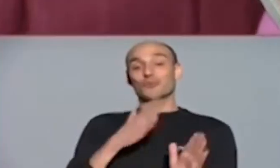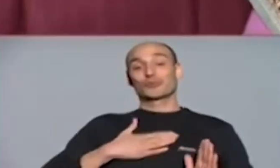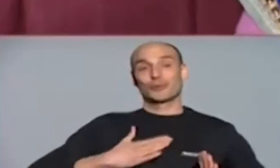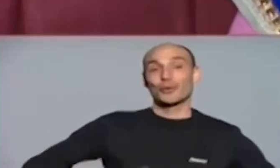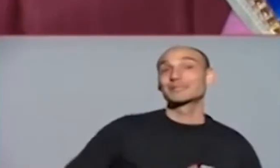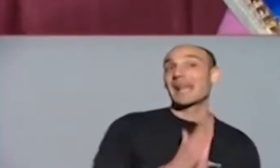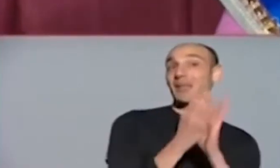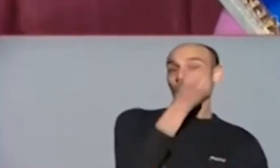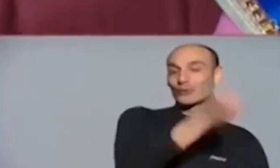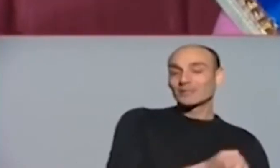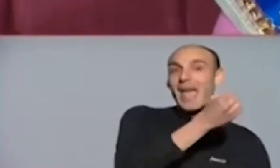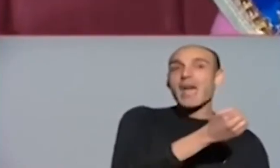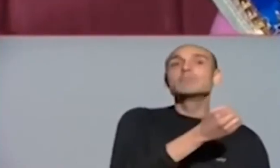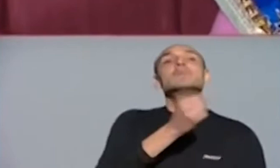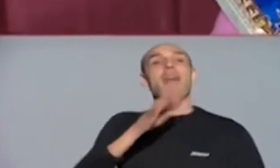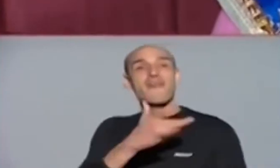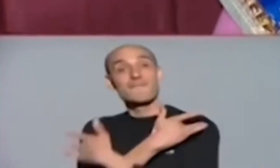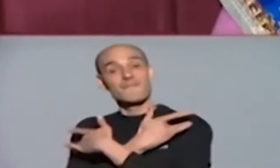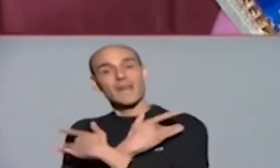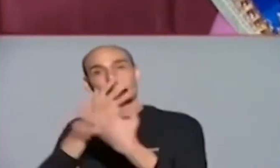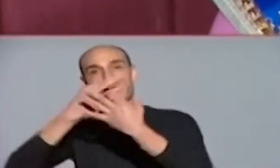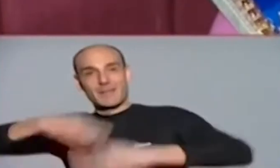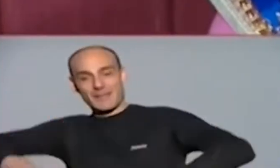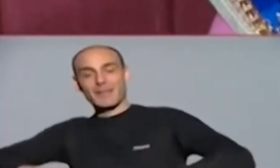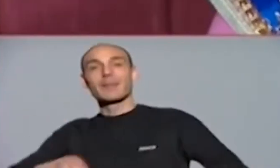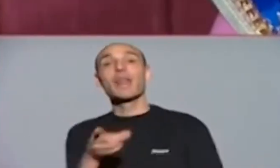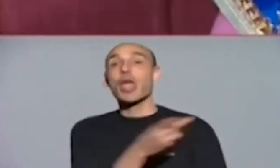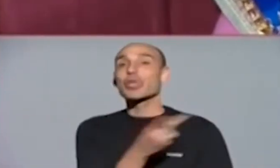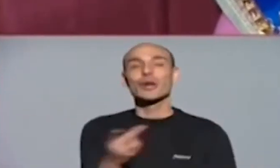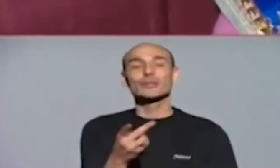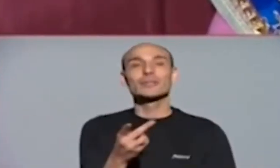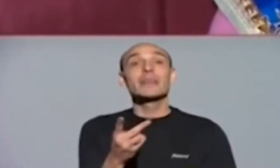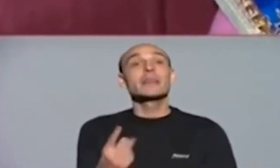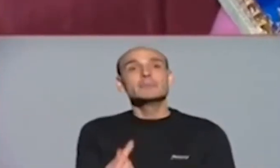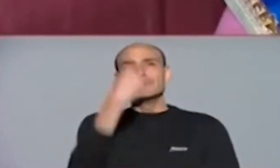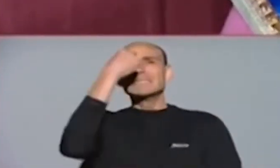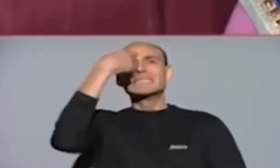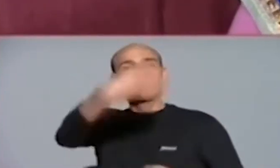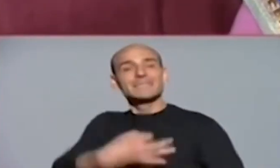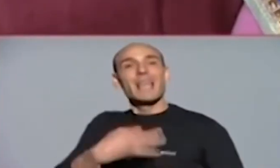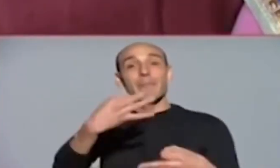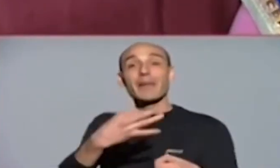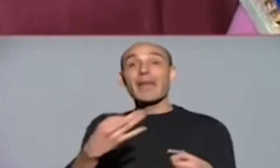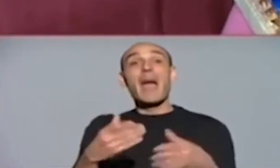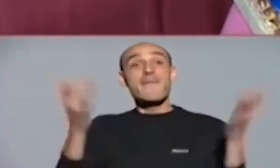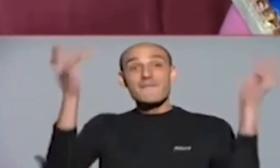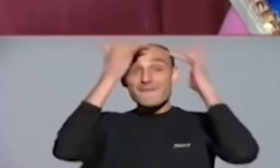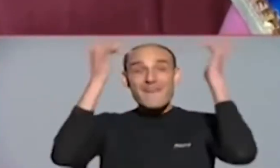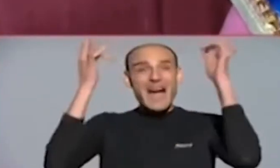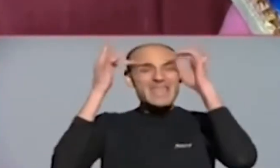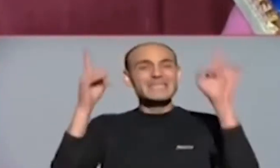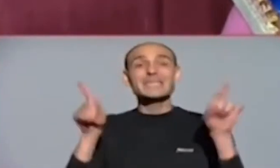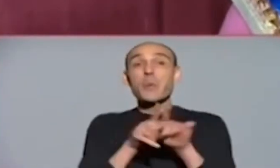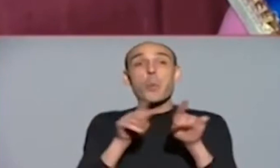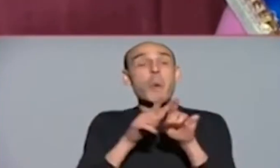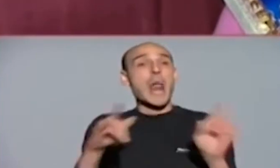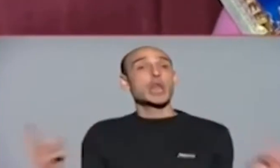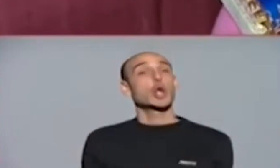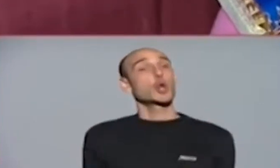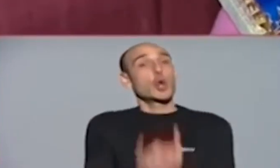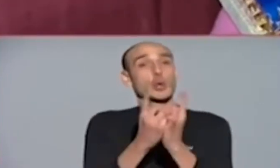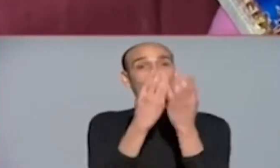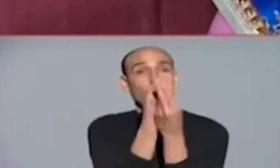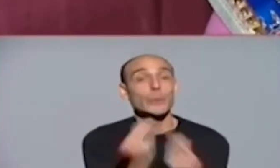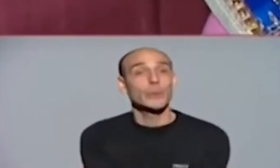I recordeu sempre que les nostres falles són efímeres, però el nostre amor